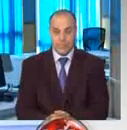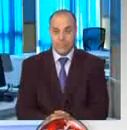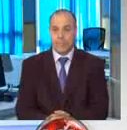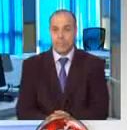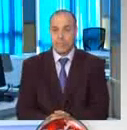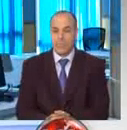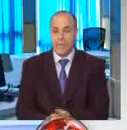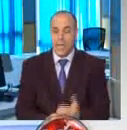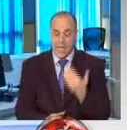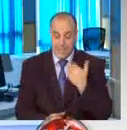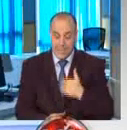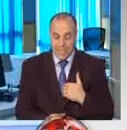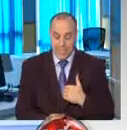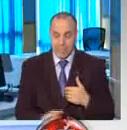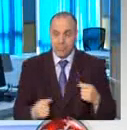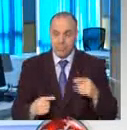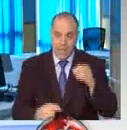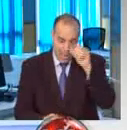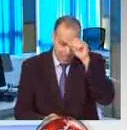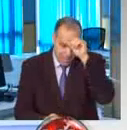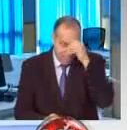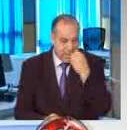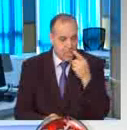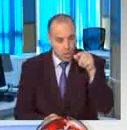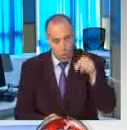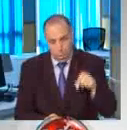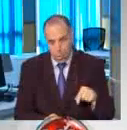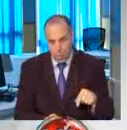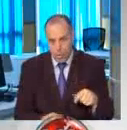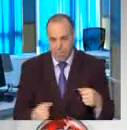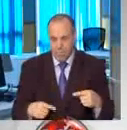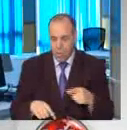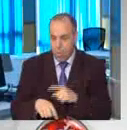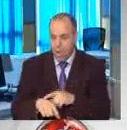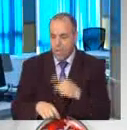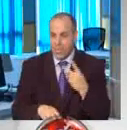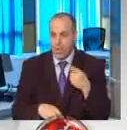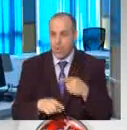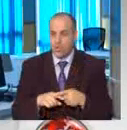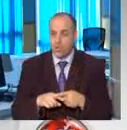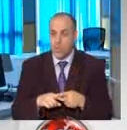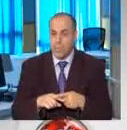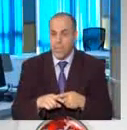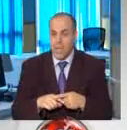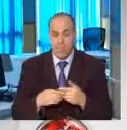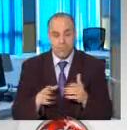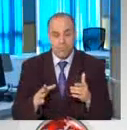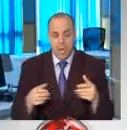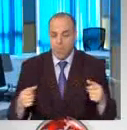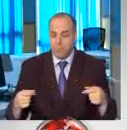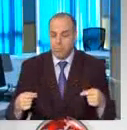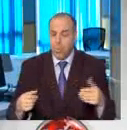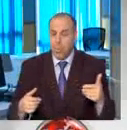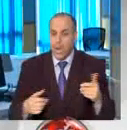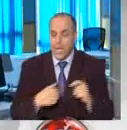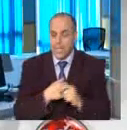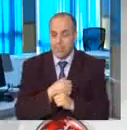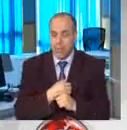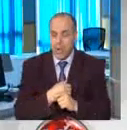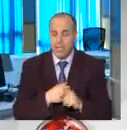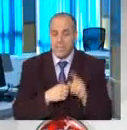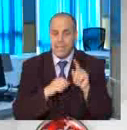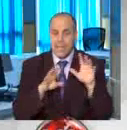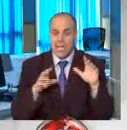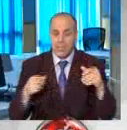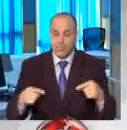يلاقي الترجي الرياضي نادي حمام لنف بعد ظهر اليوم انطلاقا من الساعة 2:30 في افتتاح منافسات الأسبوع